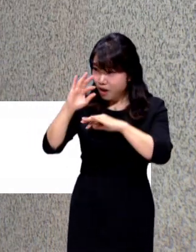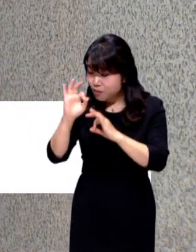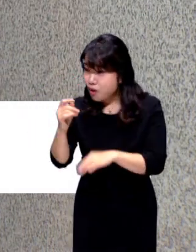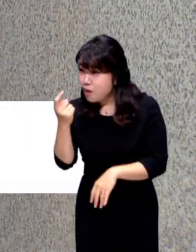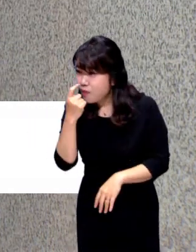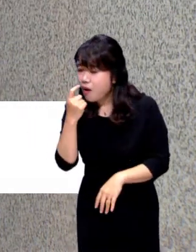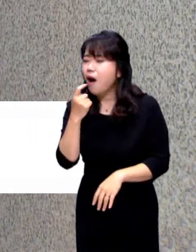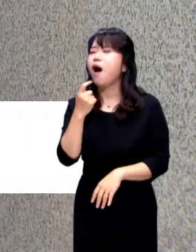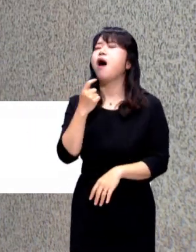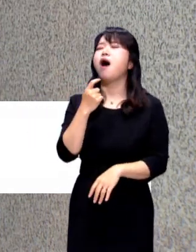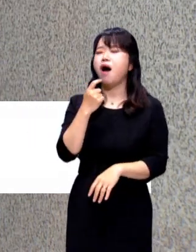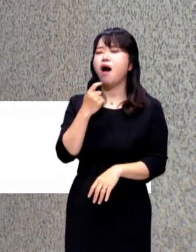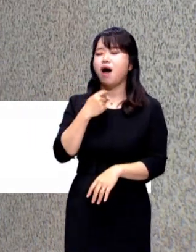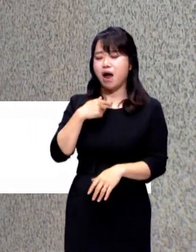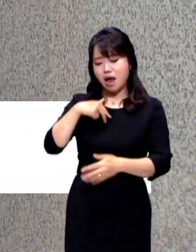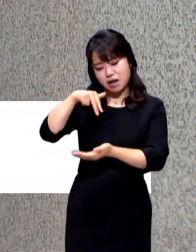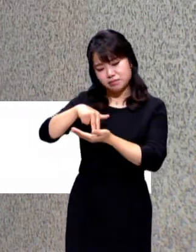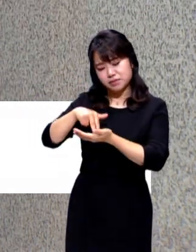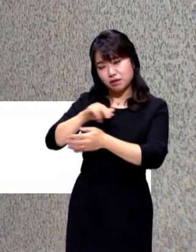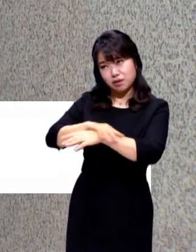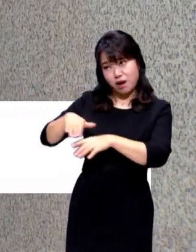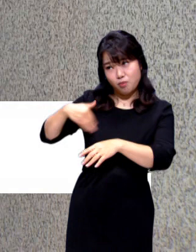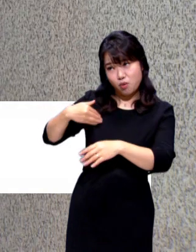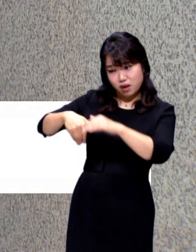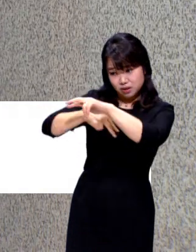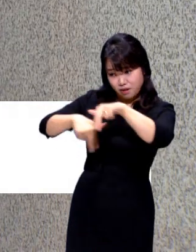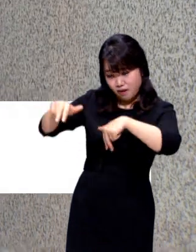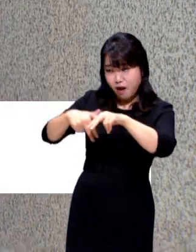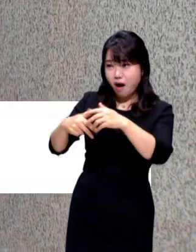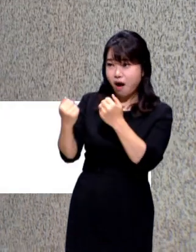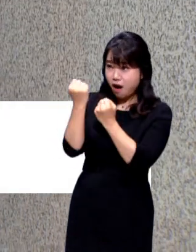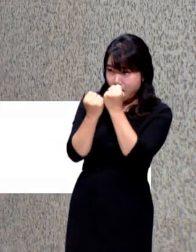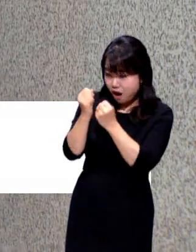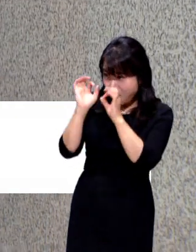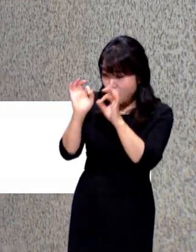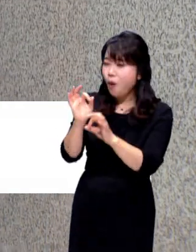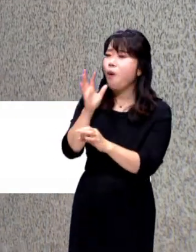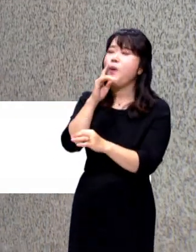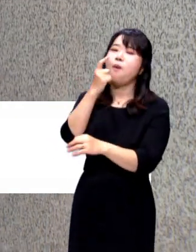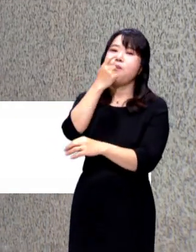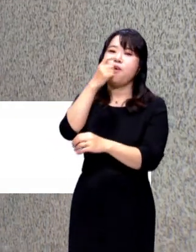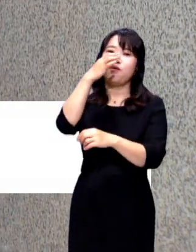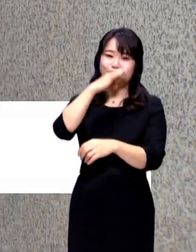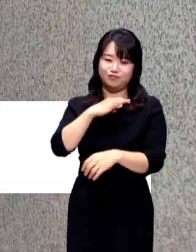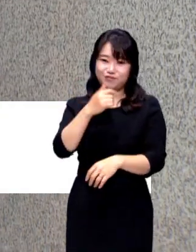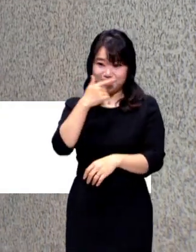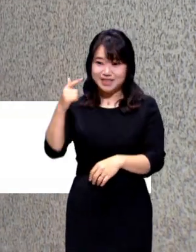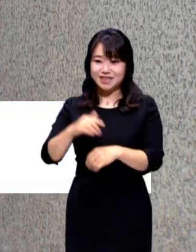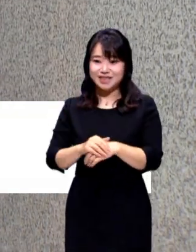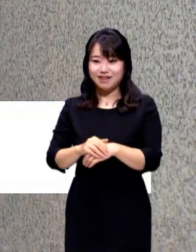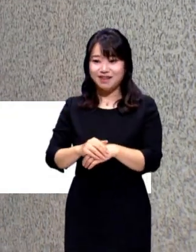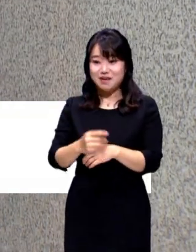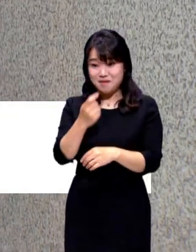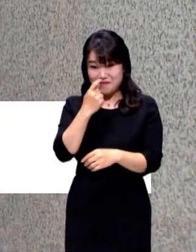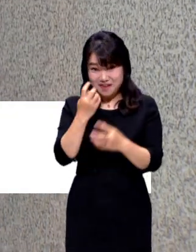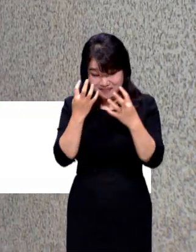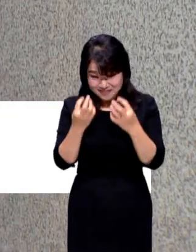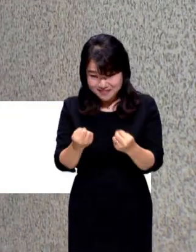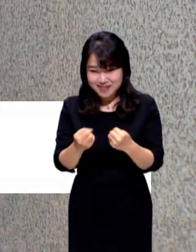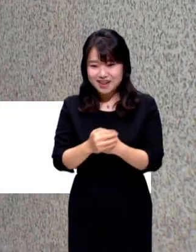그런 학생 입장에서는 몰랐던 정보들을 많이 얻을 수 있었던 것 같아요. 이번에 한번 해보니까 나름 얻어가는 것도